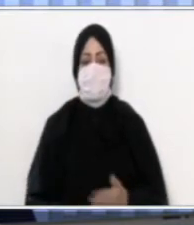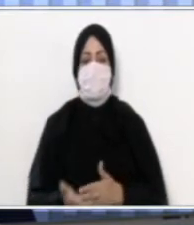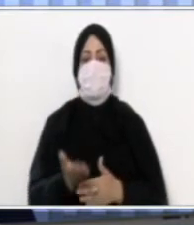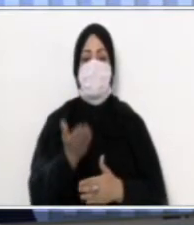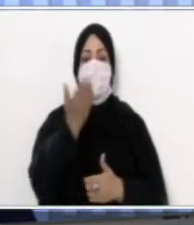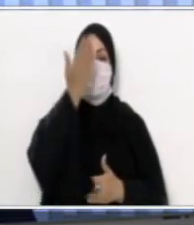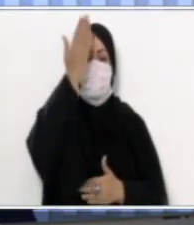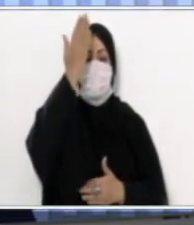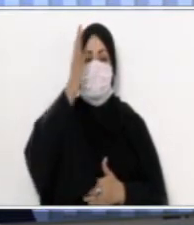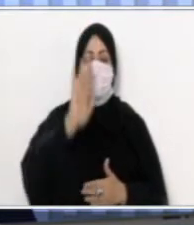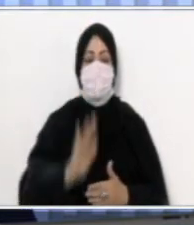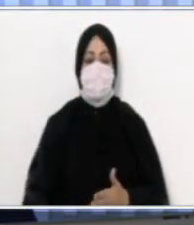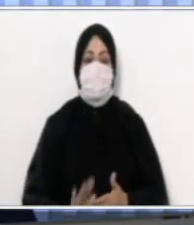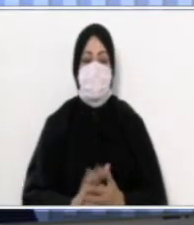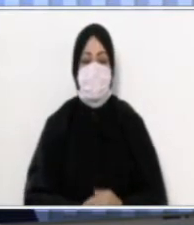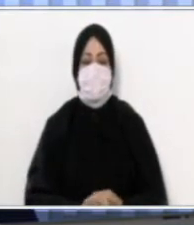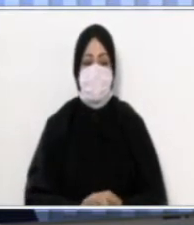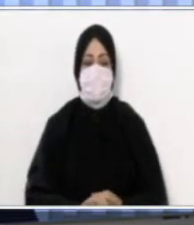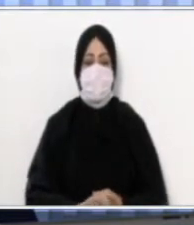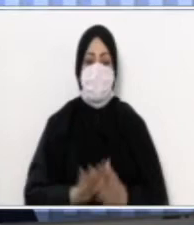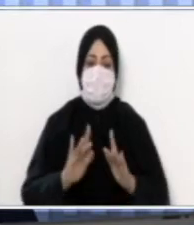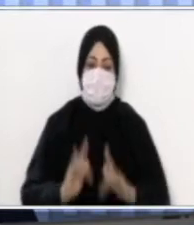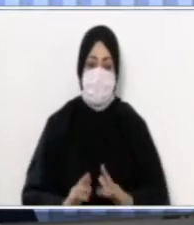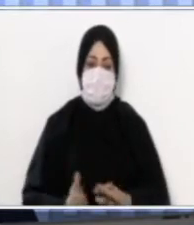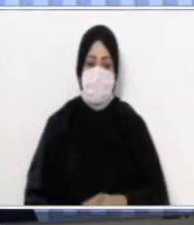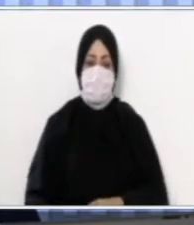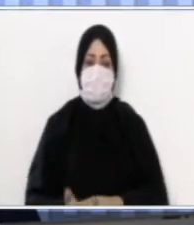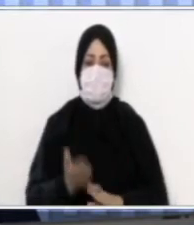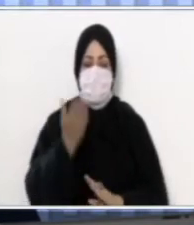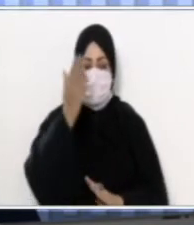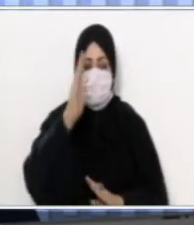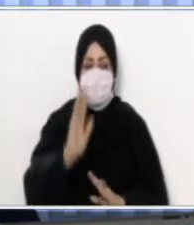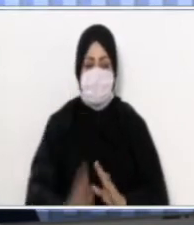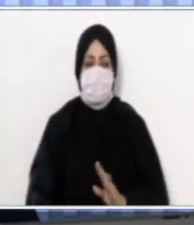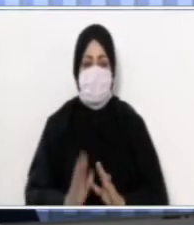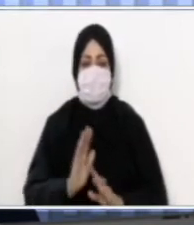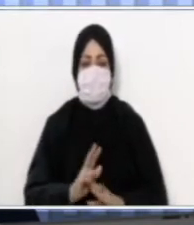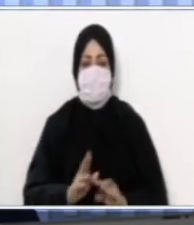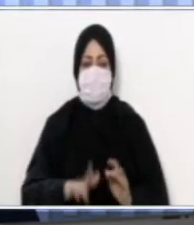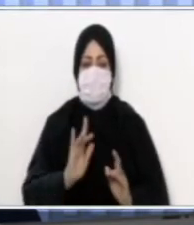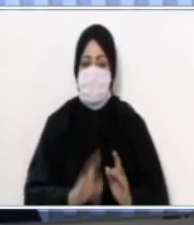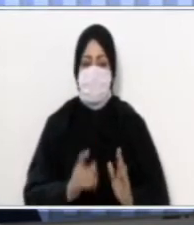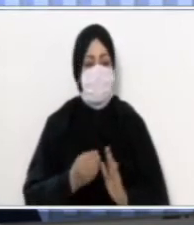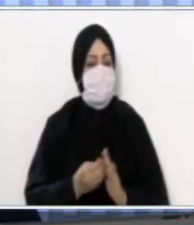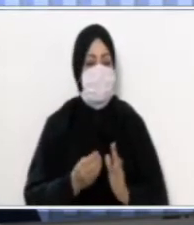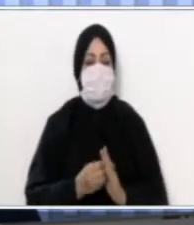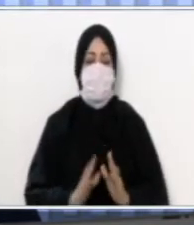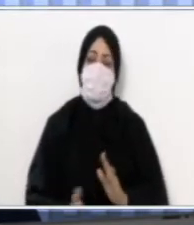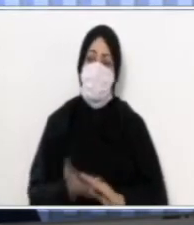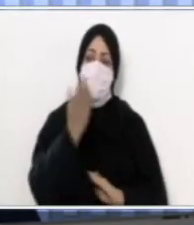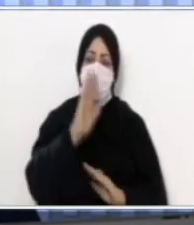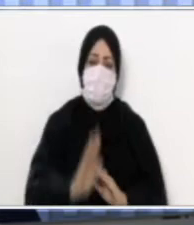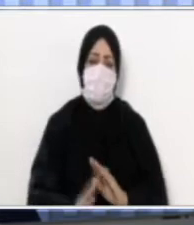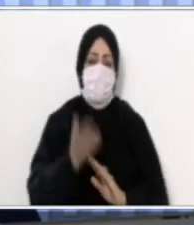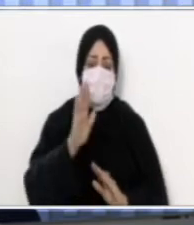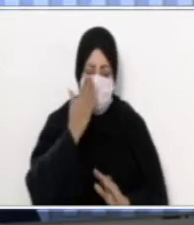تصلي السجود تصلي الصلاة كلها من جلوس، لا، الركن الذي عجزت عنه يسقط، وغير من